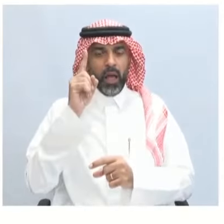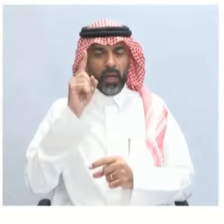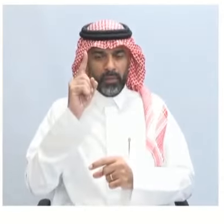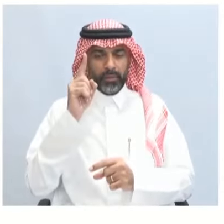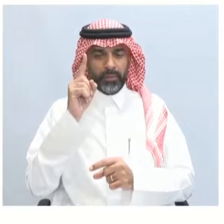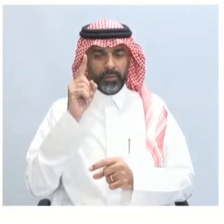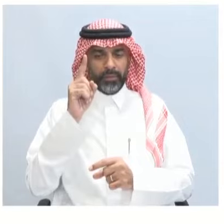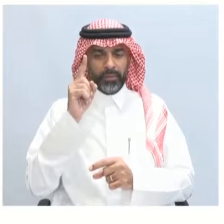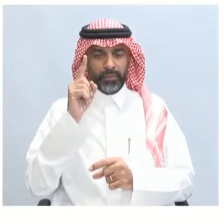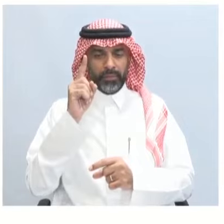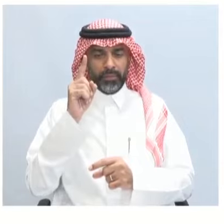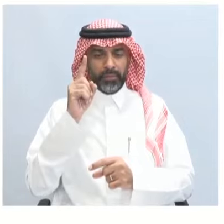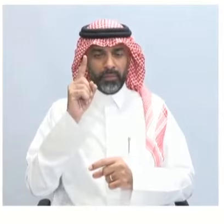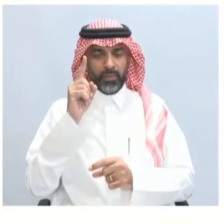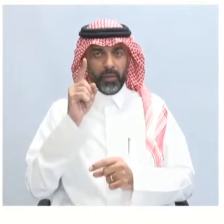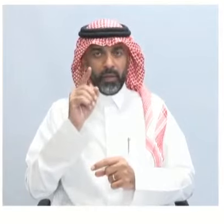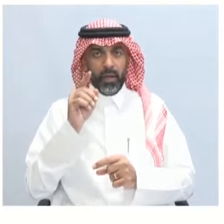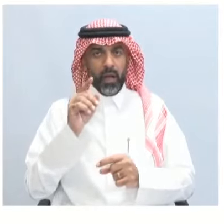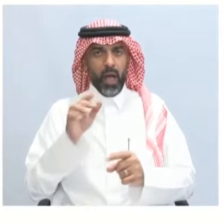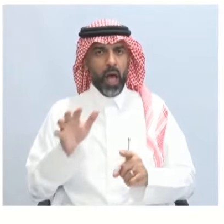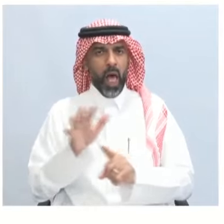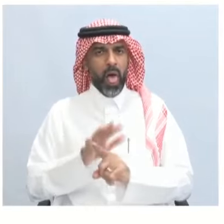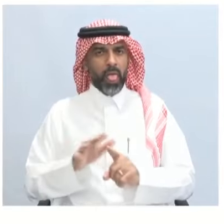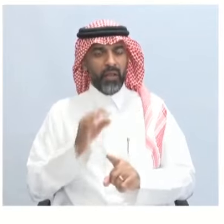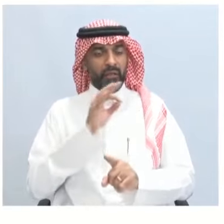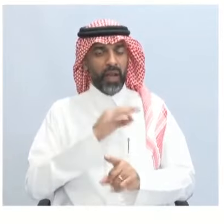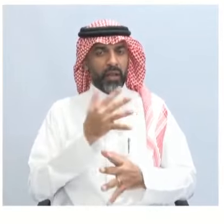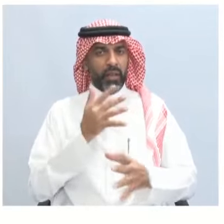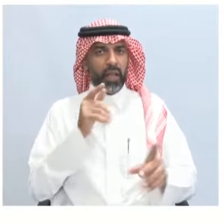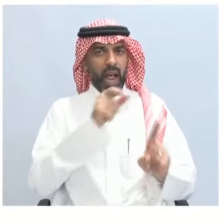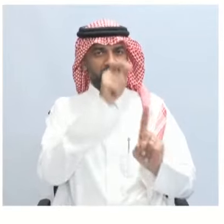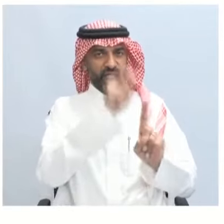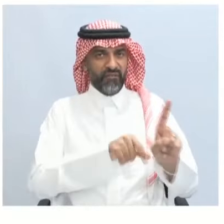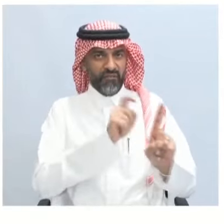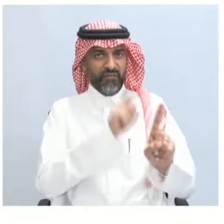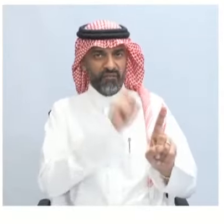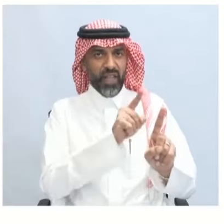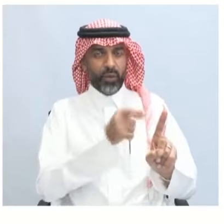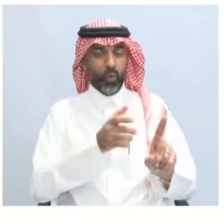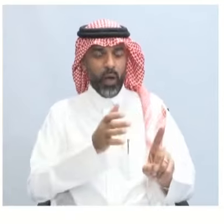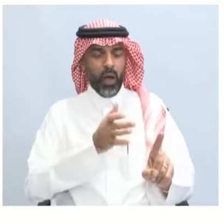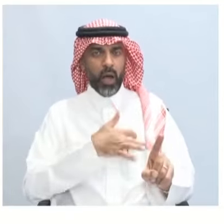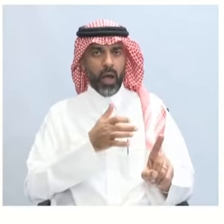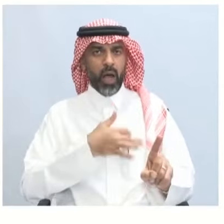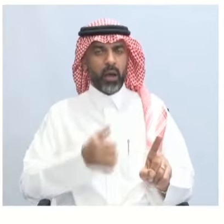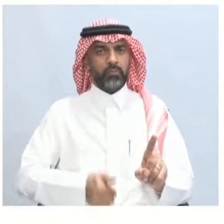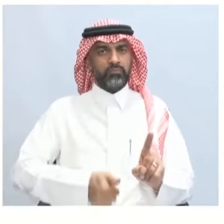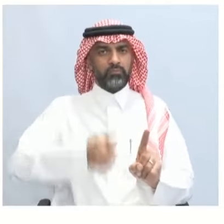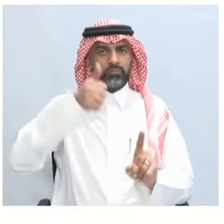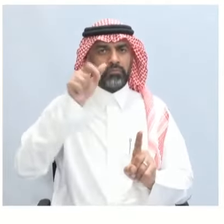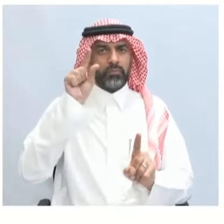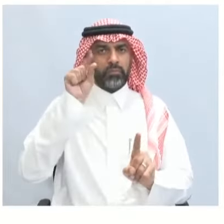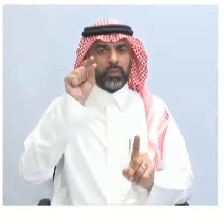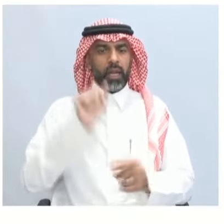تطبيق التوحيد له اثر على الفرد فهنا نقول استنبط ما هي نتائج ذكر الله عز وجل على